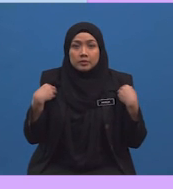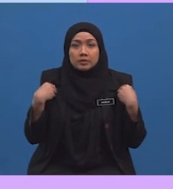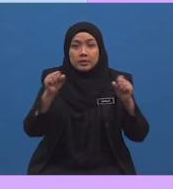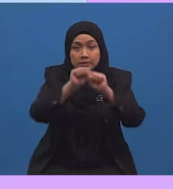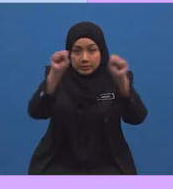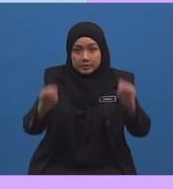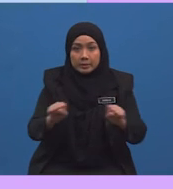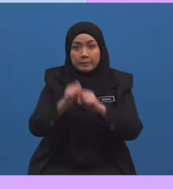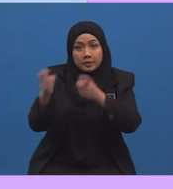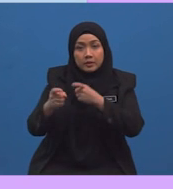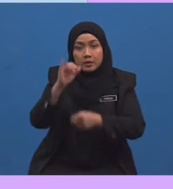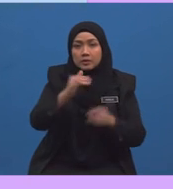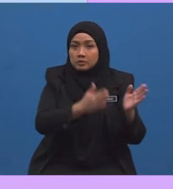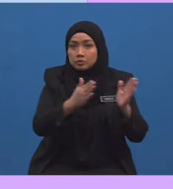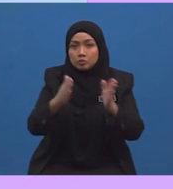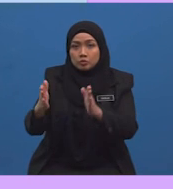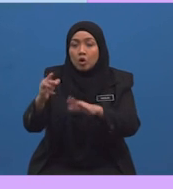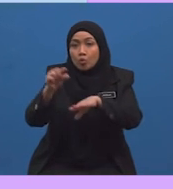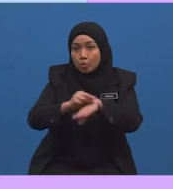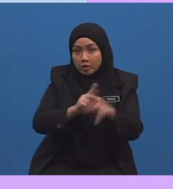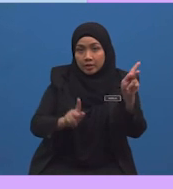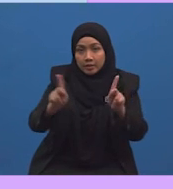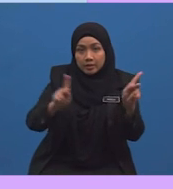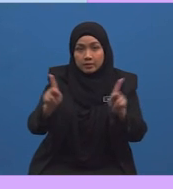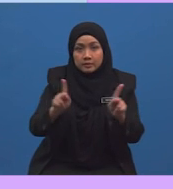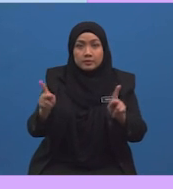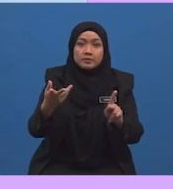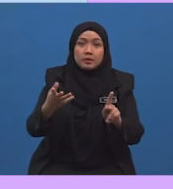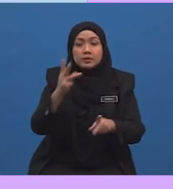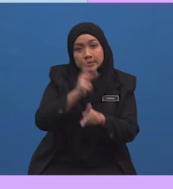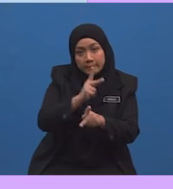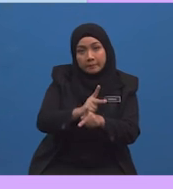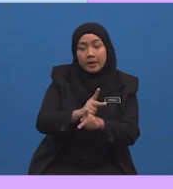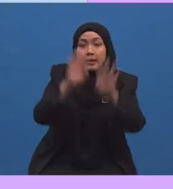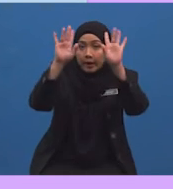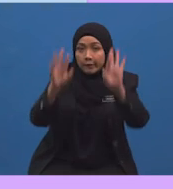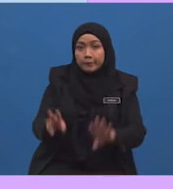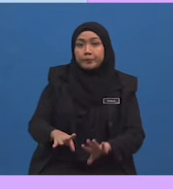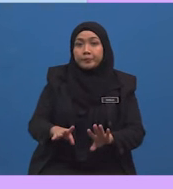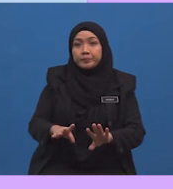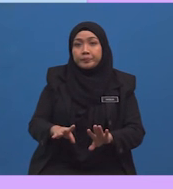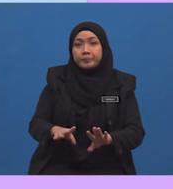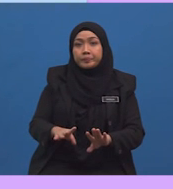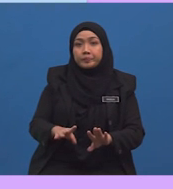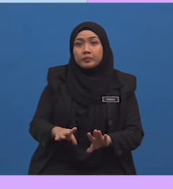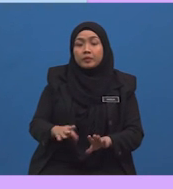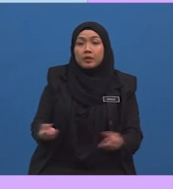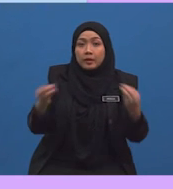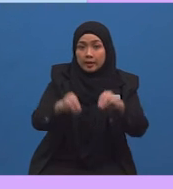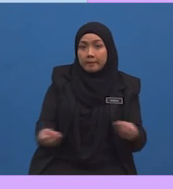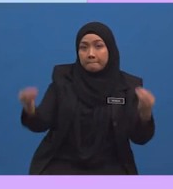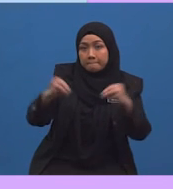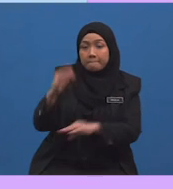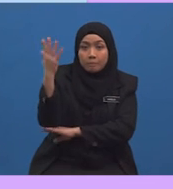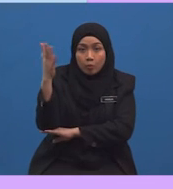pertanian yang terancang, menggunakan kenderaan awan, menyimpan air hujan untuk kegunaan harian, menanam semula